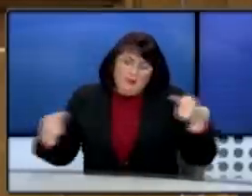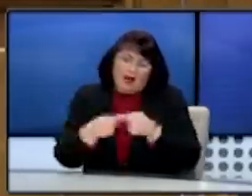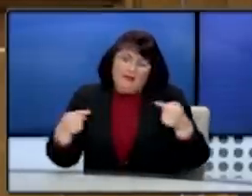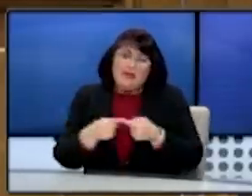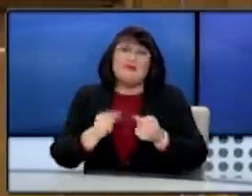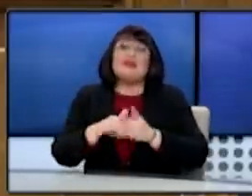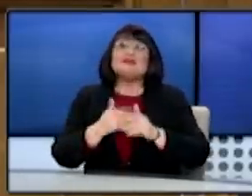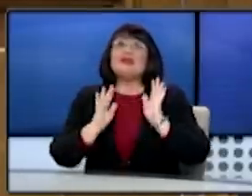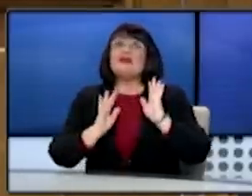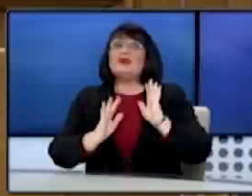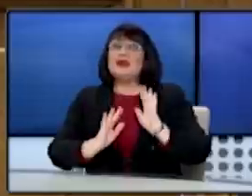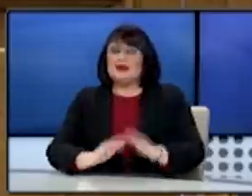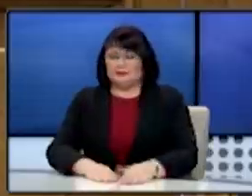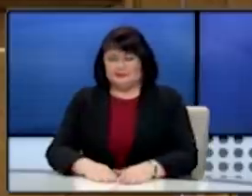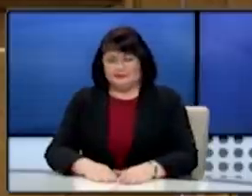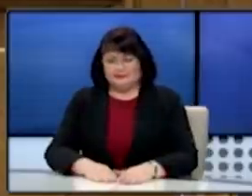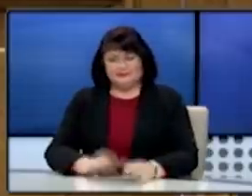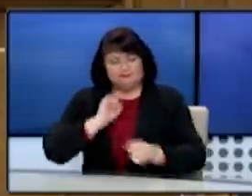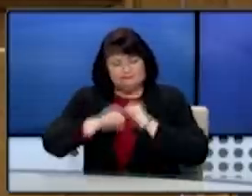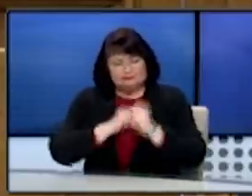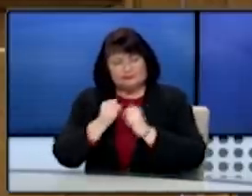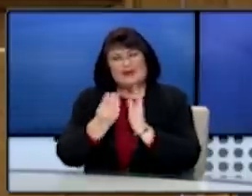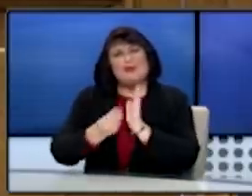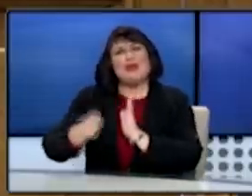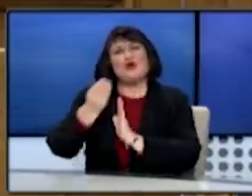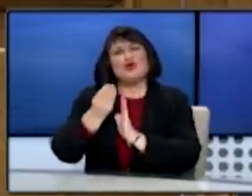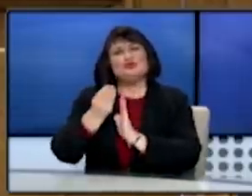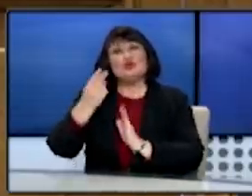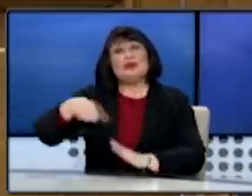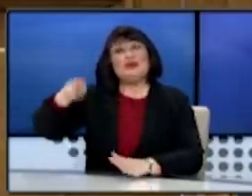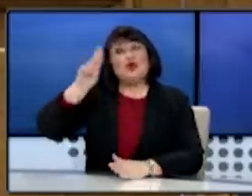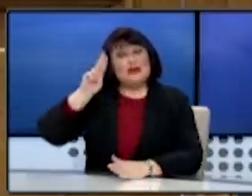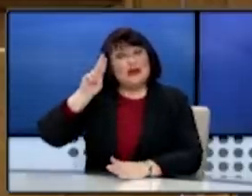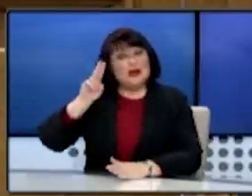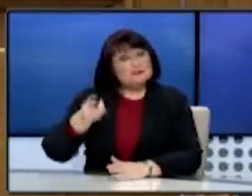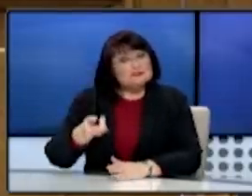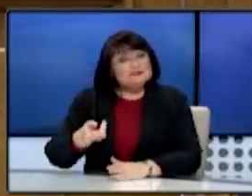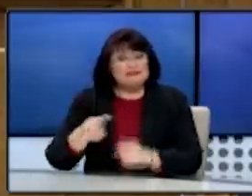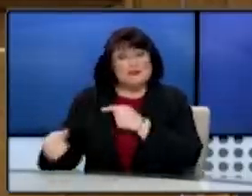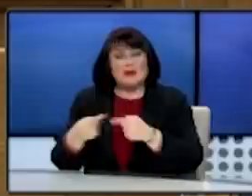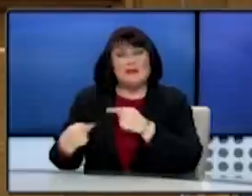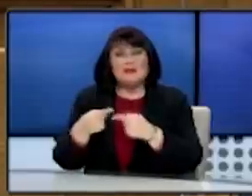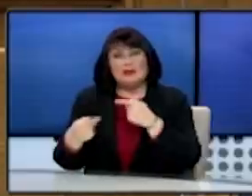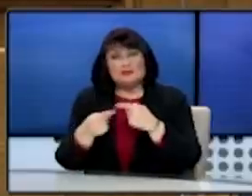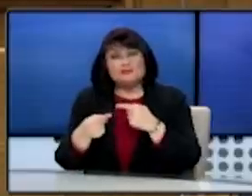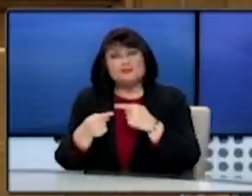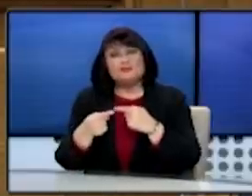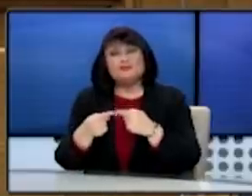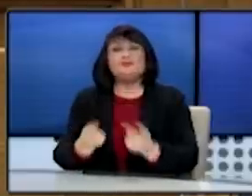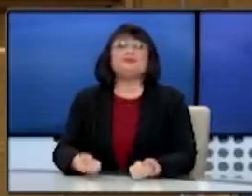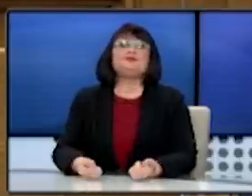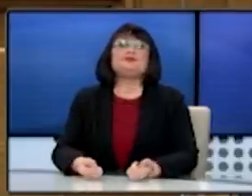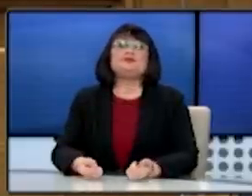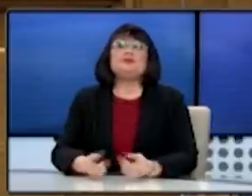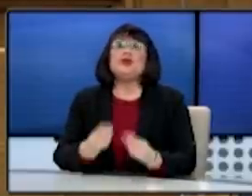Η διαπάλη που δυναμώνει για την πορεία του πληθωρισμού και τα επιτόκια. Η αντιπαράθεση με ποιο